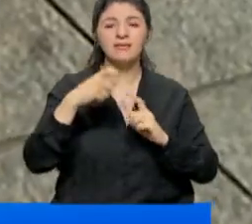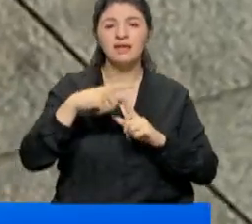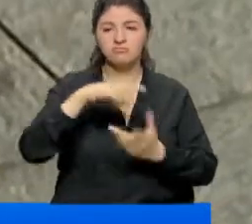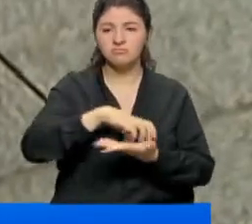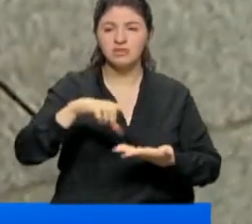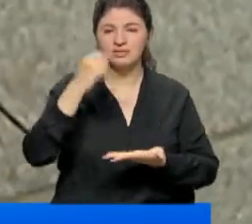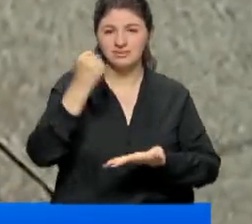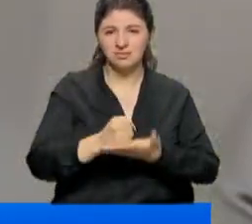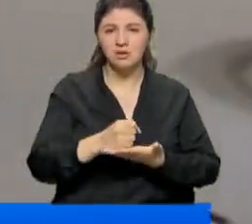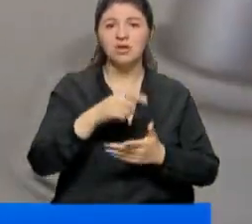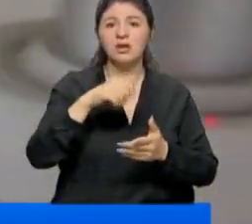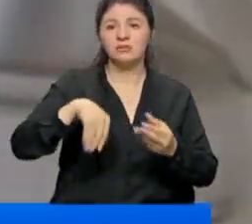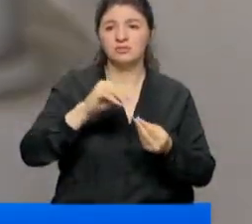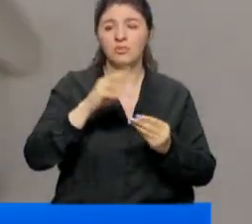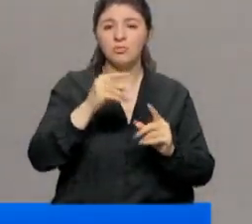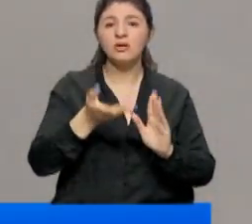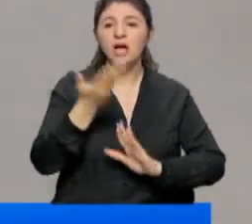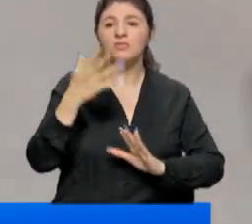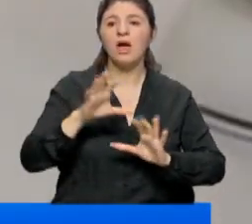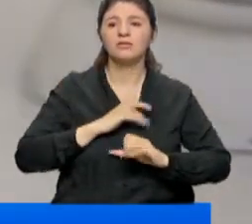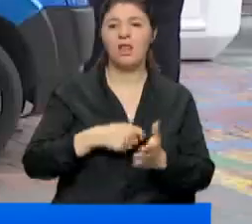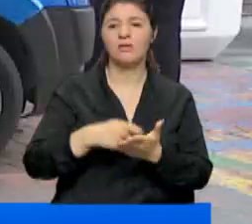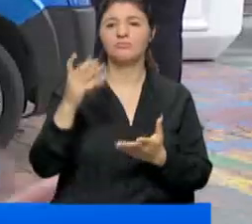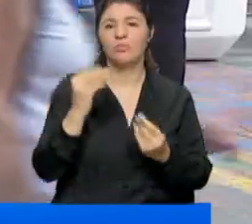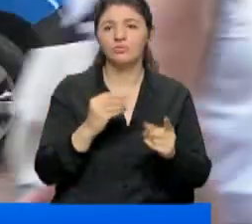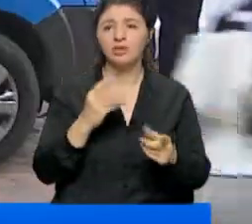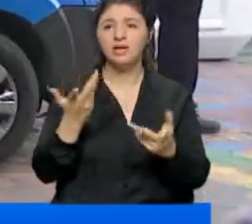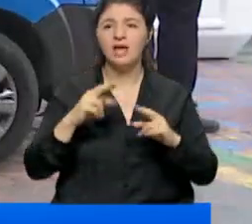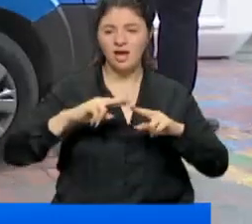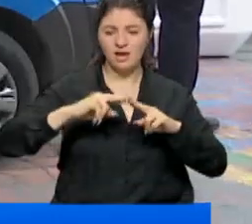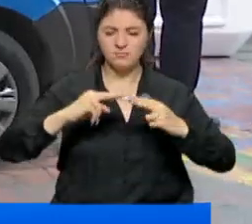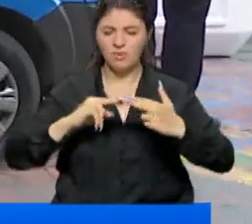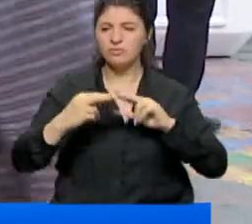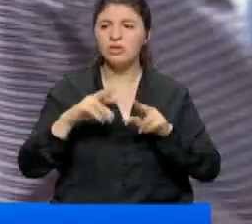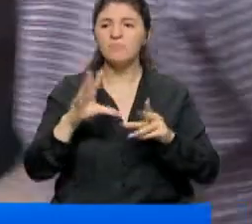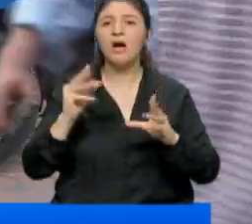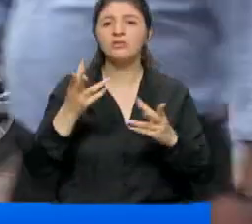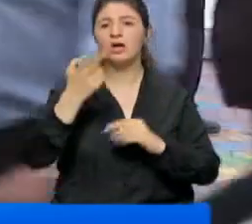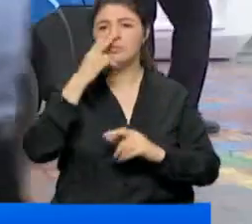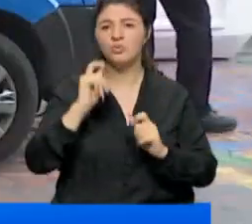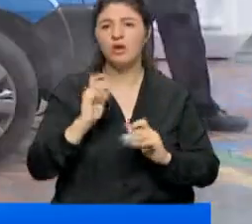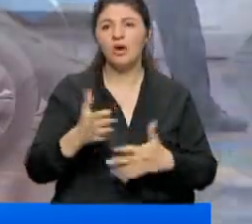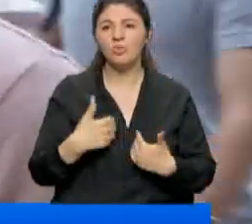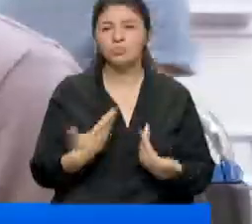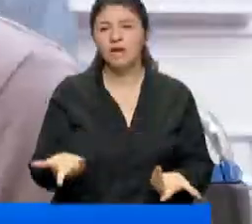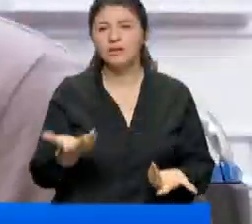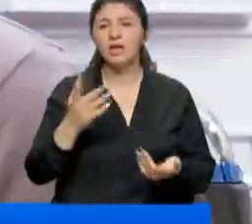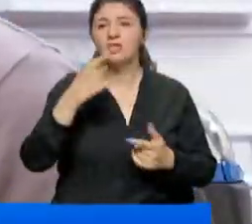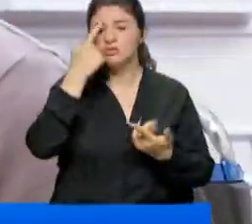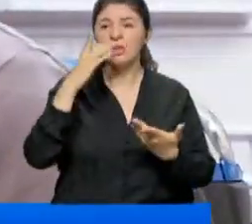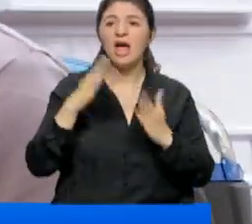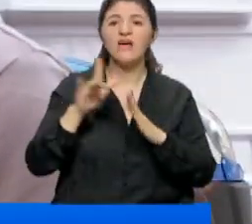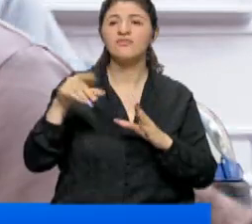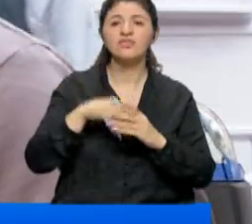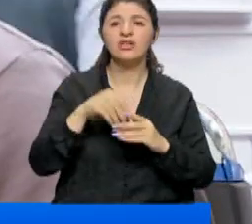bandrolün zamlanması ile o payın kaldırılmasının etkisi silinmiş olduk yapboz tahtası gibi her şeyi alışmak zorunda kalıyoruz yani İnşallah